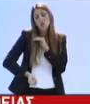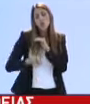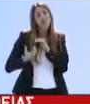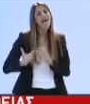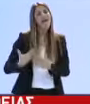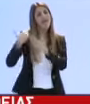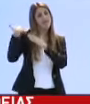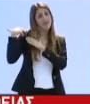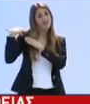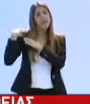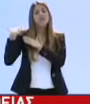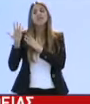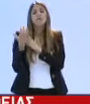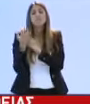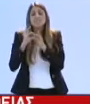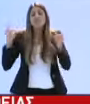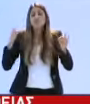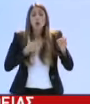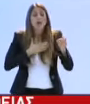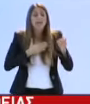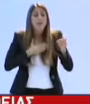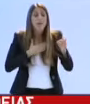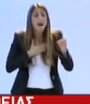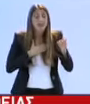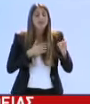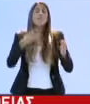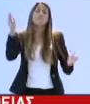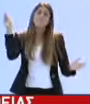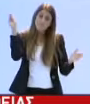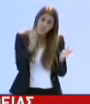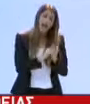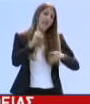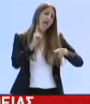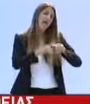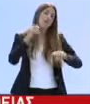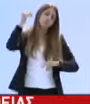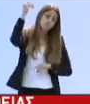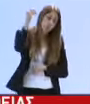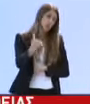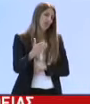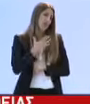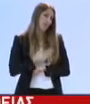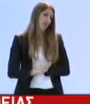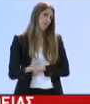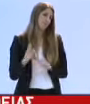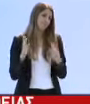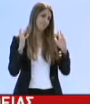ευθύνης για τον ιστορικό κλήρο που έλαγε στην παράταξή μας, ξαναπάμε την Ελλάδα μπροστά.